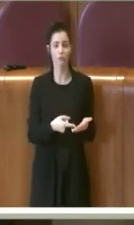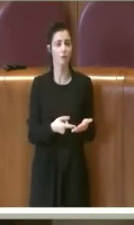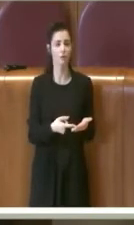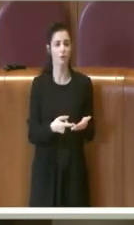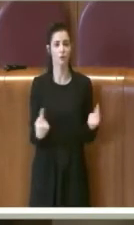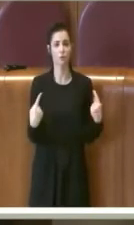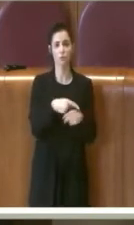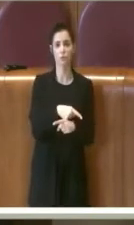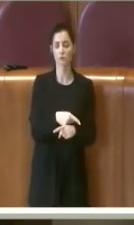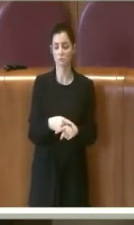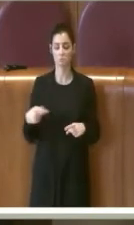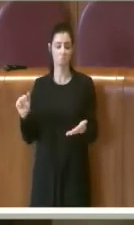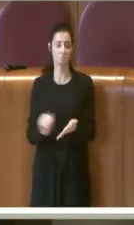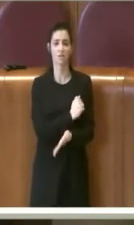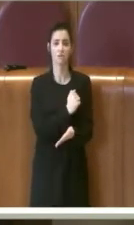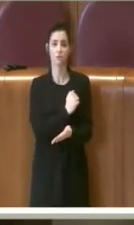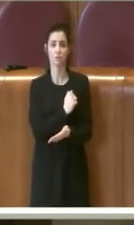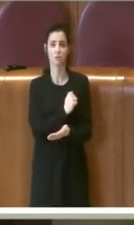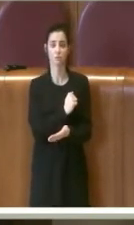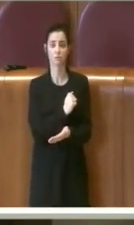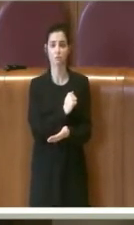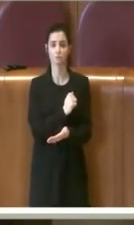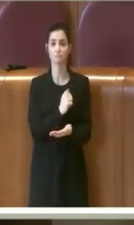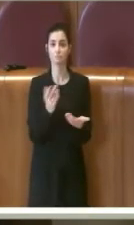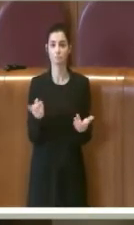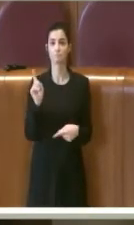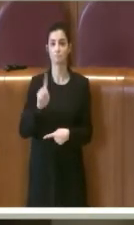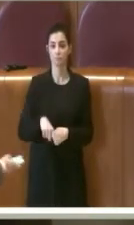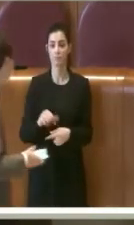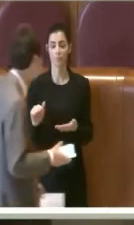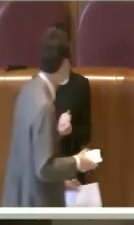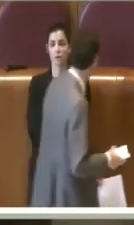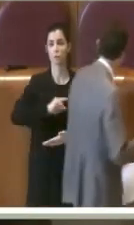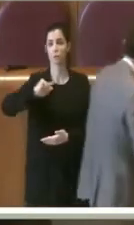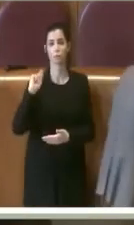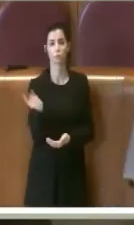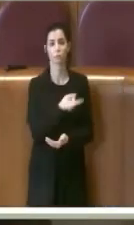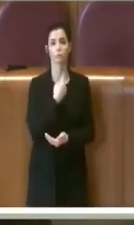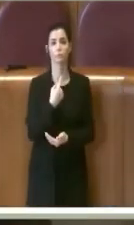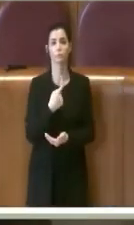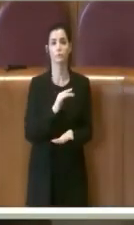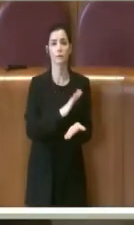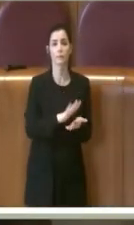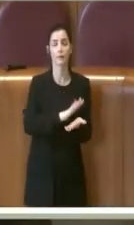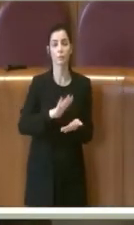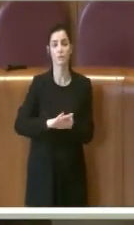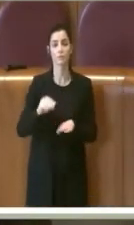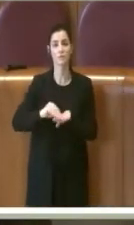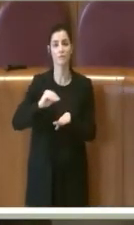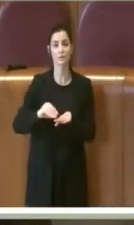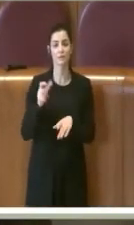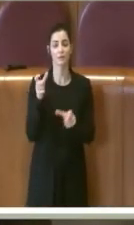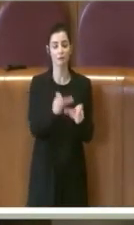vedo interamente stralciate. Così come vedo stralciate tutte le manutenzioni straordinarie